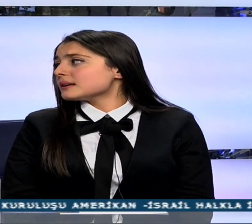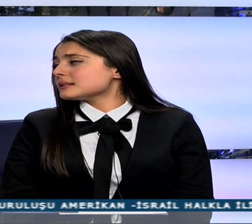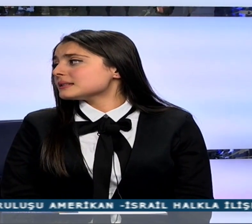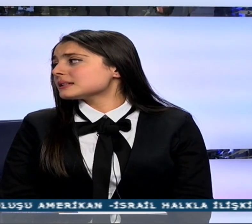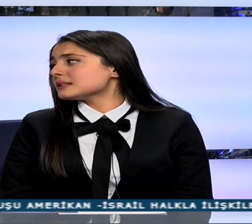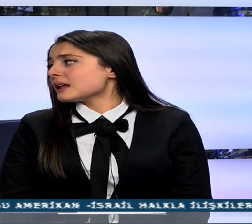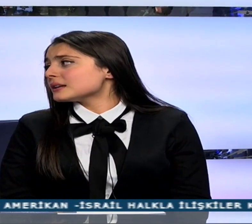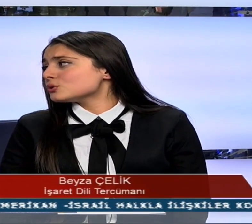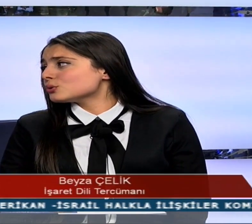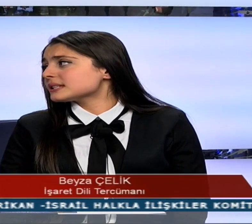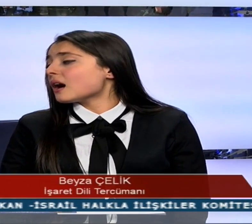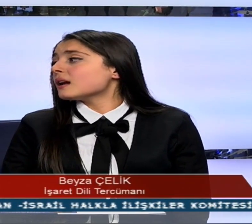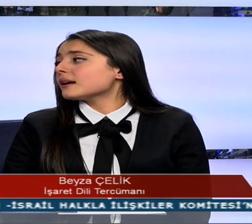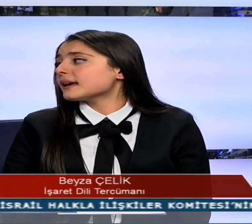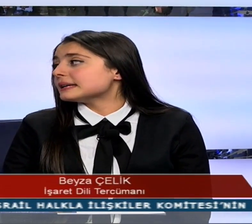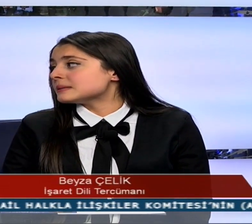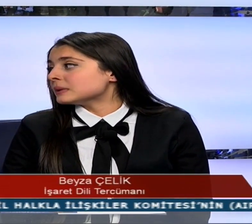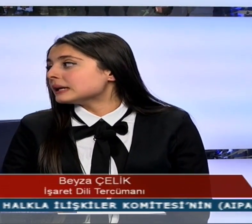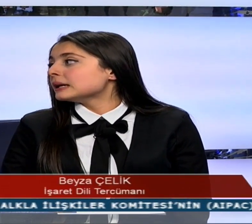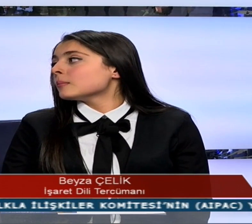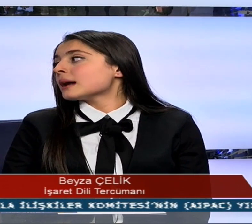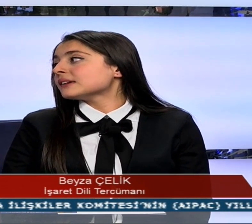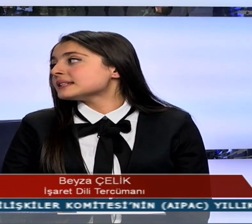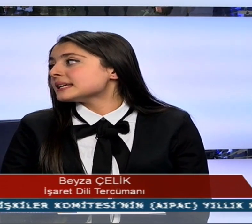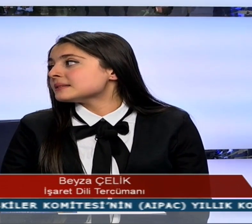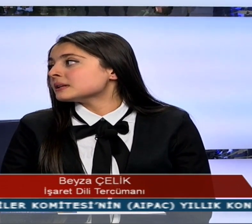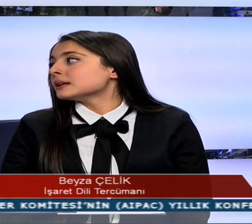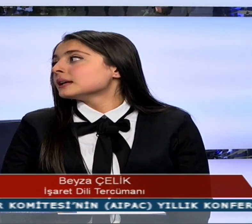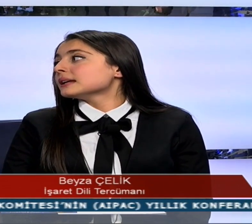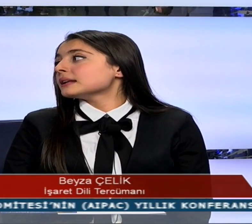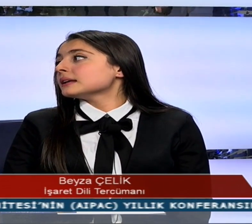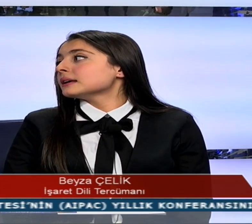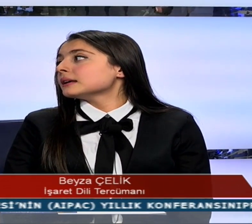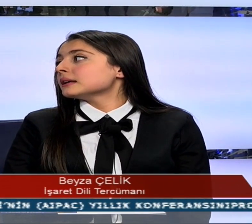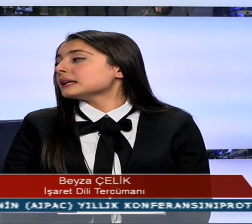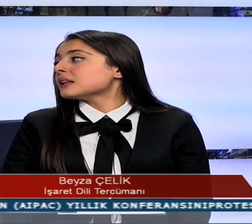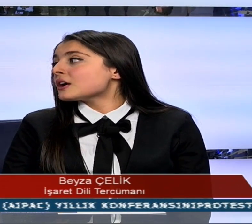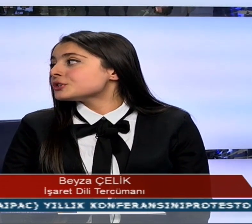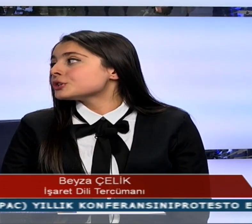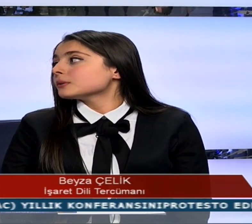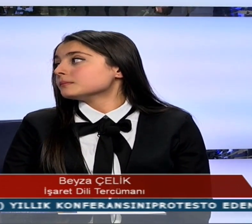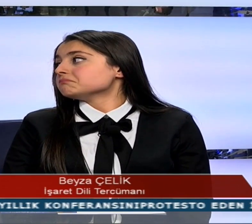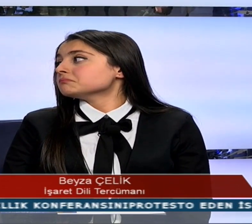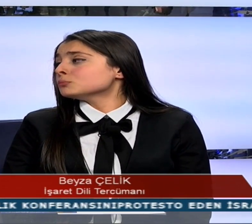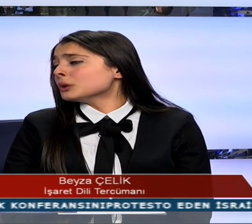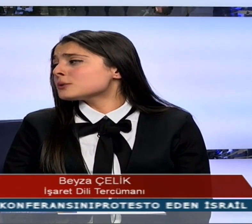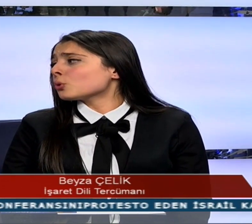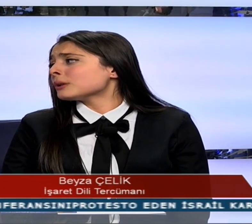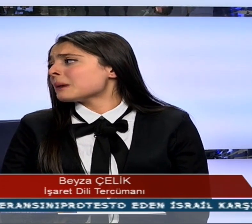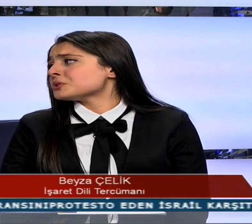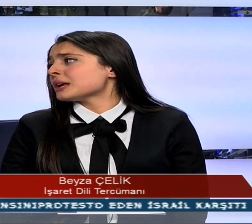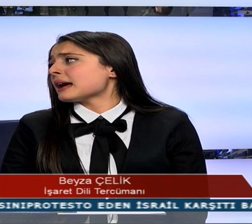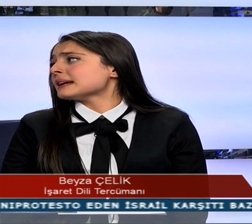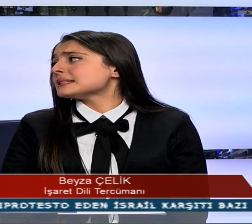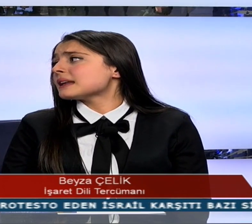kadar sıkıntılar yaşıyoruz ki, ahlak eğitimi, maneviyat eğitimi, yani inanç, bunlar çok